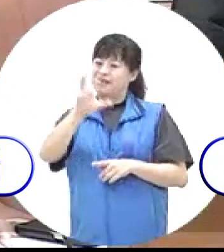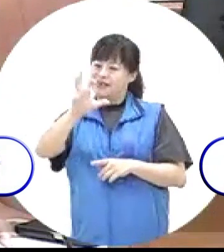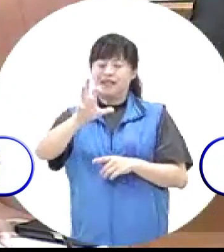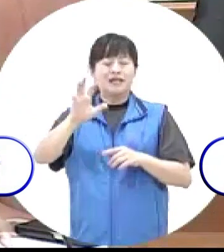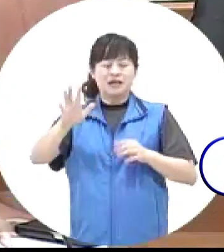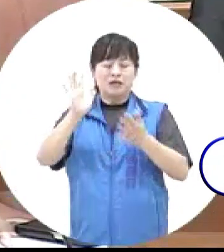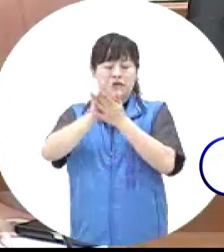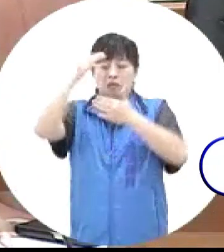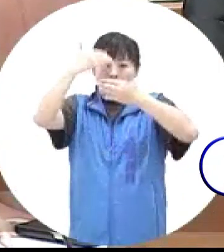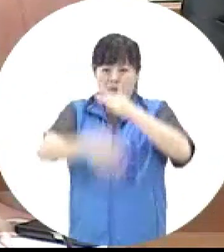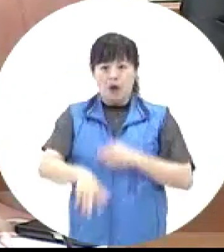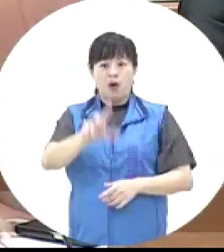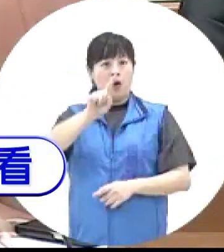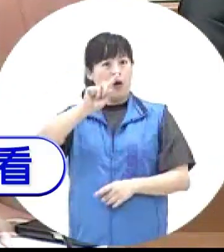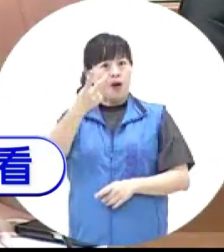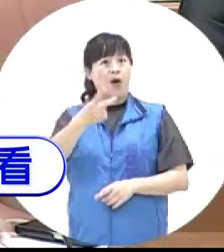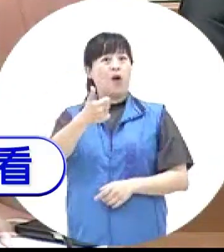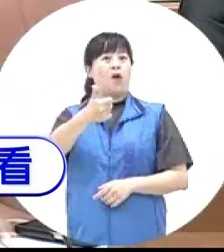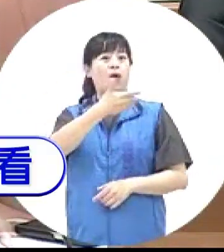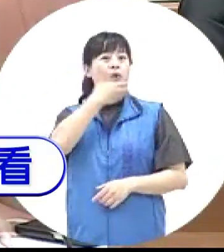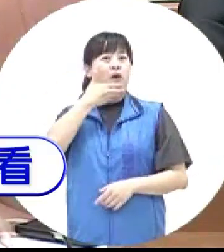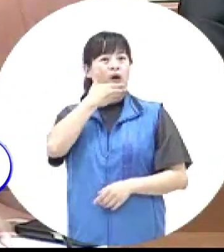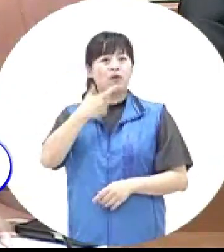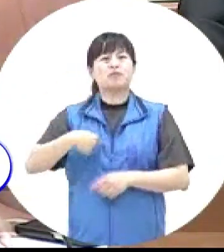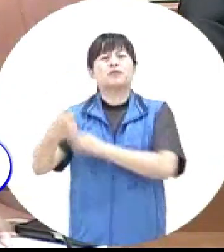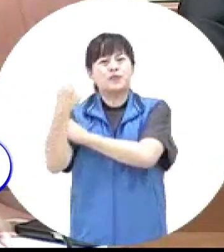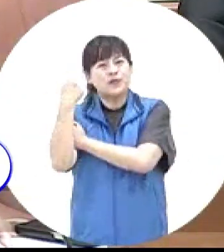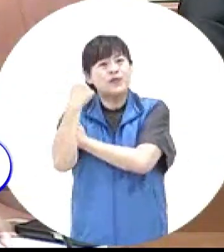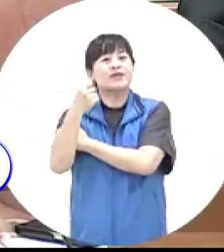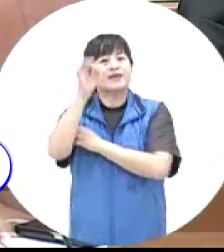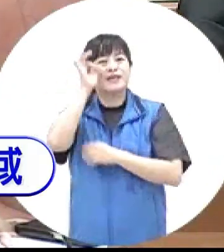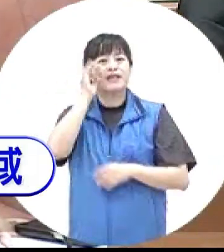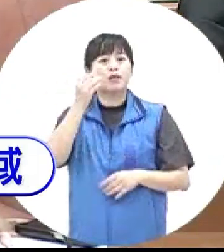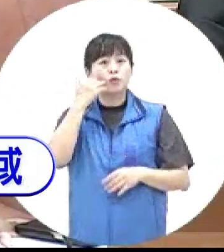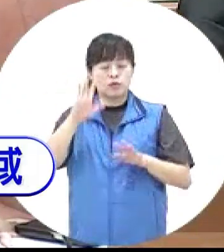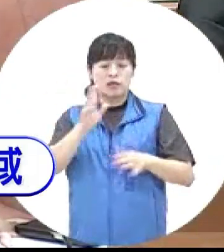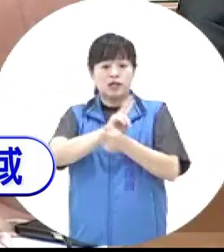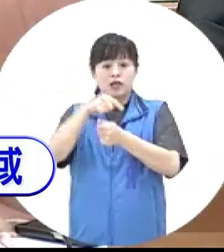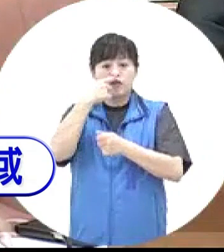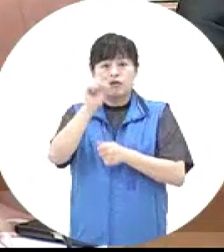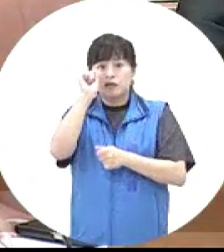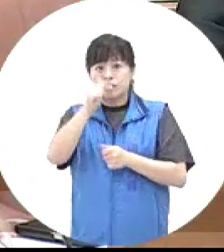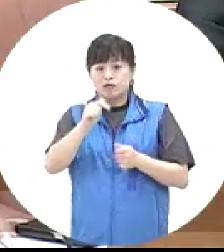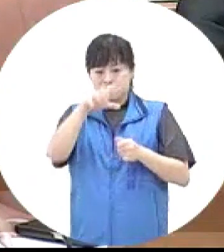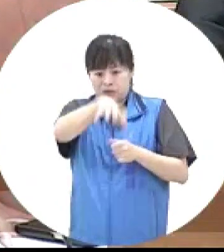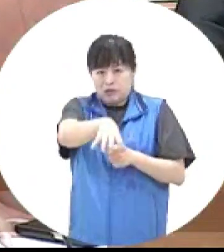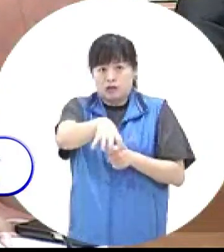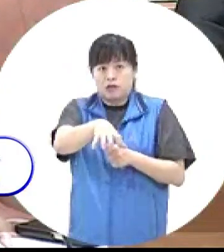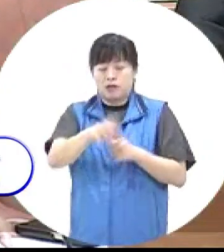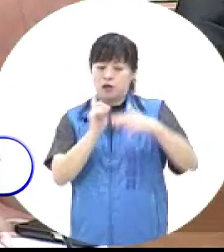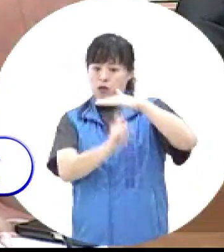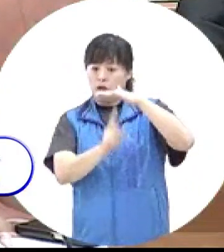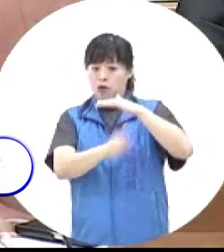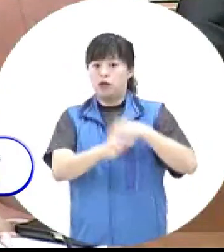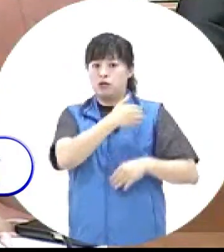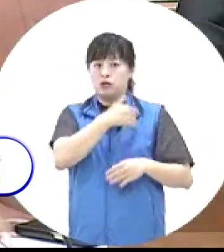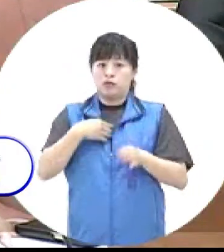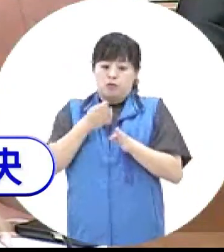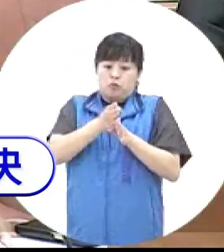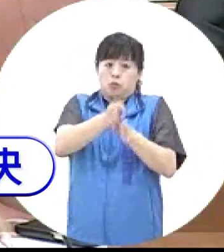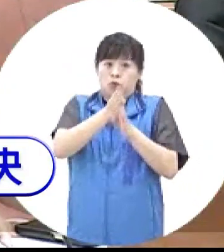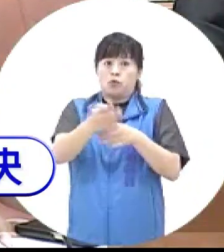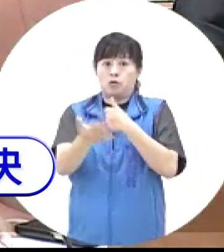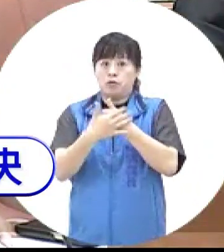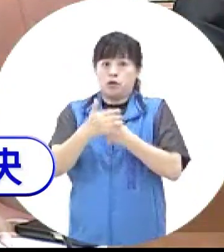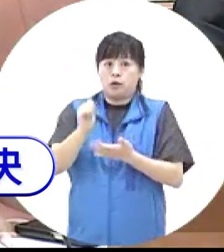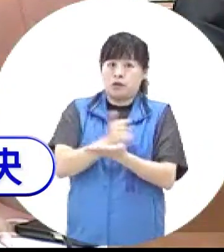变成1200啊。 市长，我们就努力看看，如果现在在林口这种特殊的一个区域进了高速公路，能够有双层的巴士，